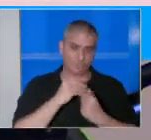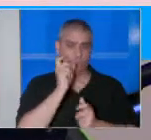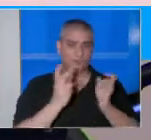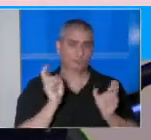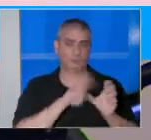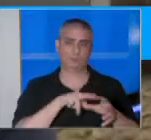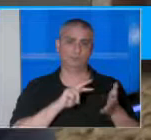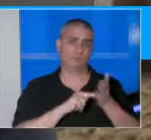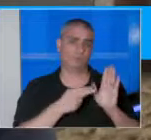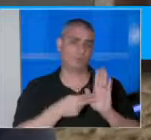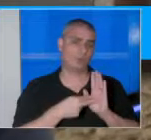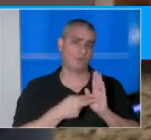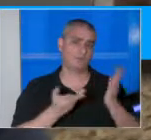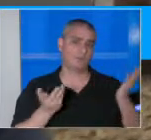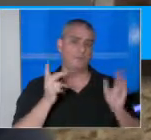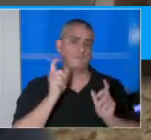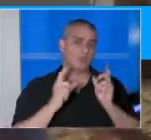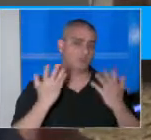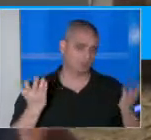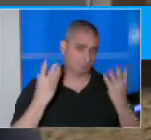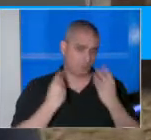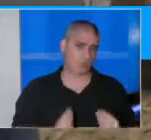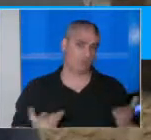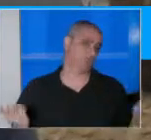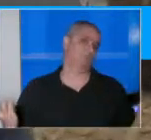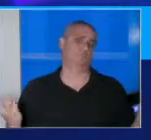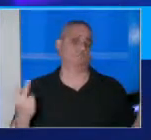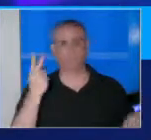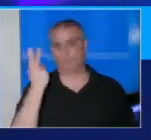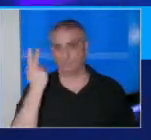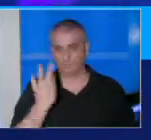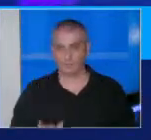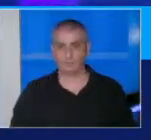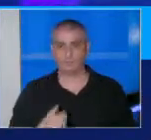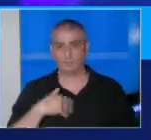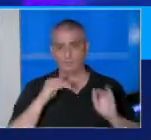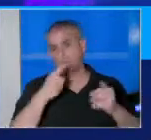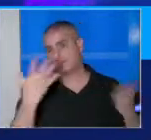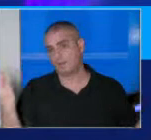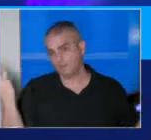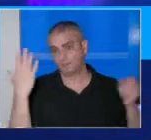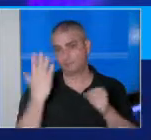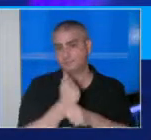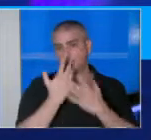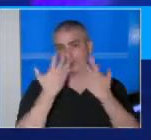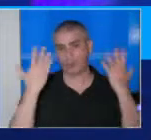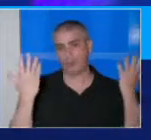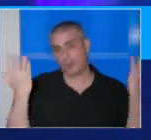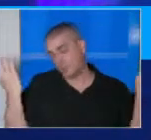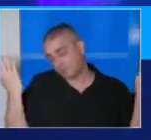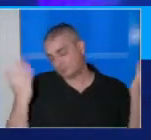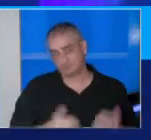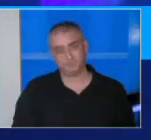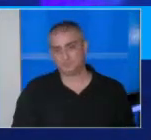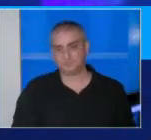ייכנסו למערכת הפוליטית, ואנשים טובים. כמובן, אני מאחל לו הצלחה גדולה במפלגה קטנה.